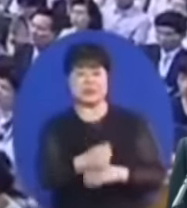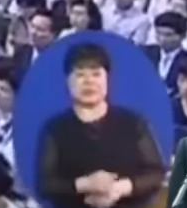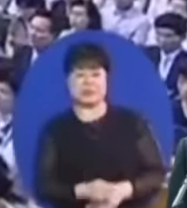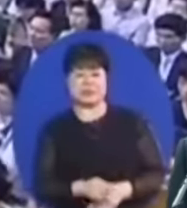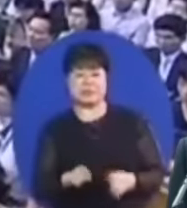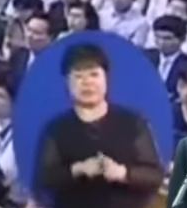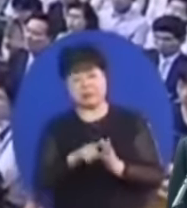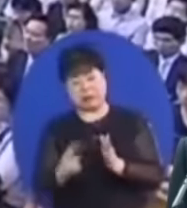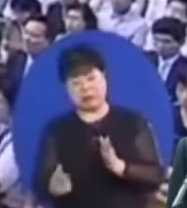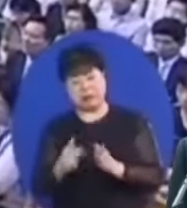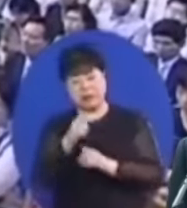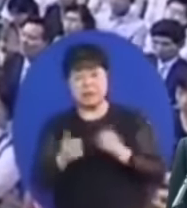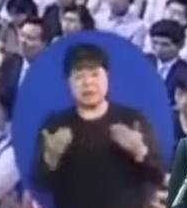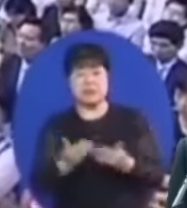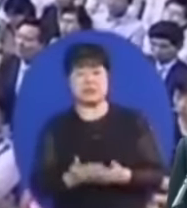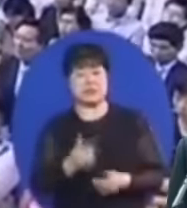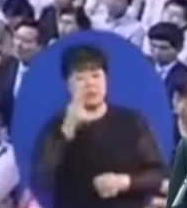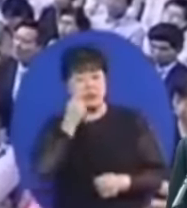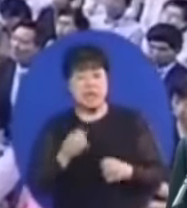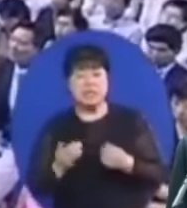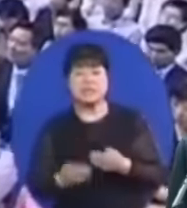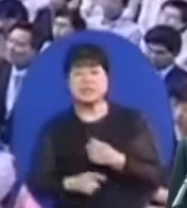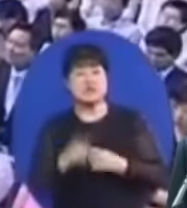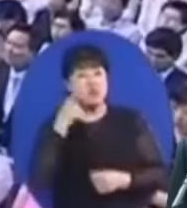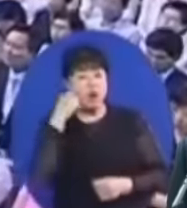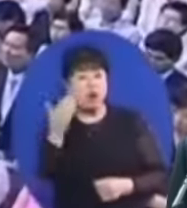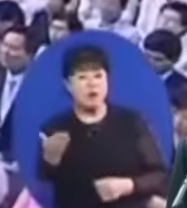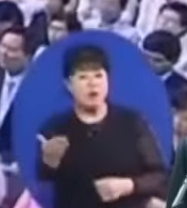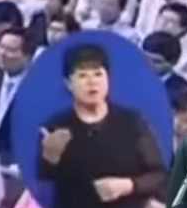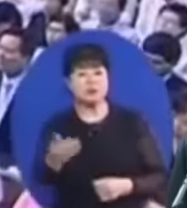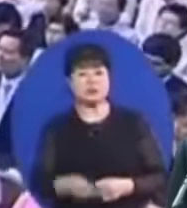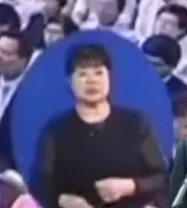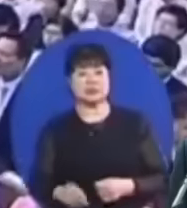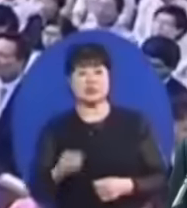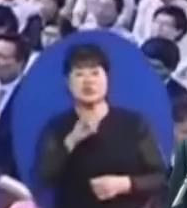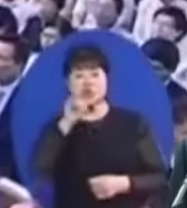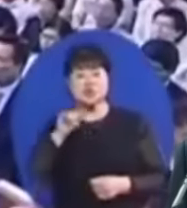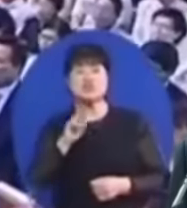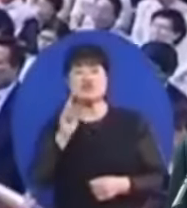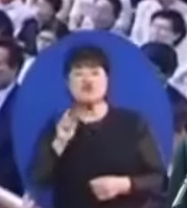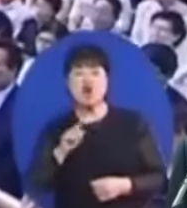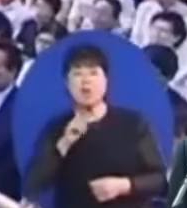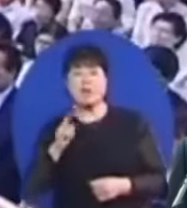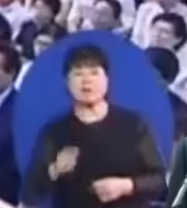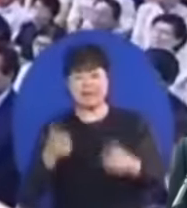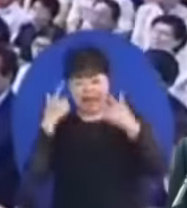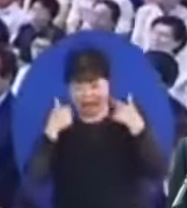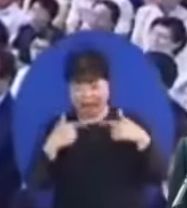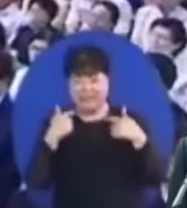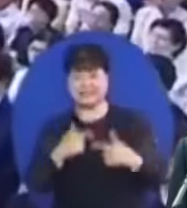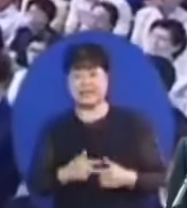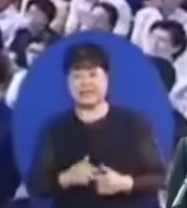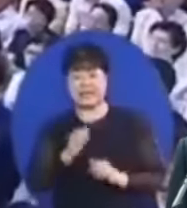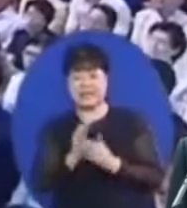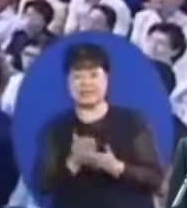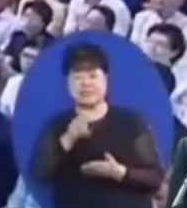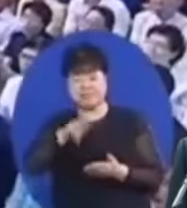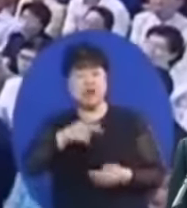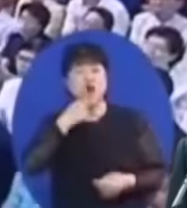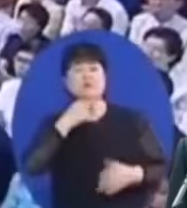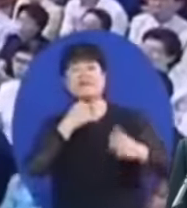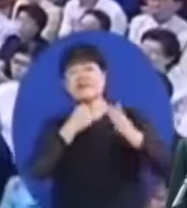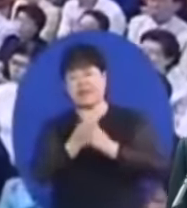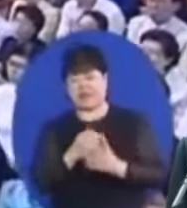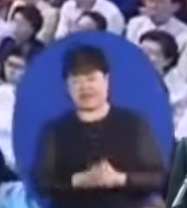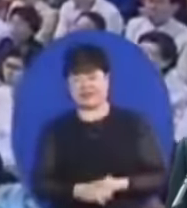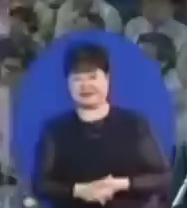약하고 하나님의 일을 할 수 없습니까? 라고 묻자 조지 뮬러는 이렇게 대답했습니다. 항상 성경을 읽지 않기